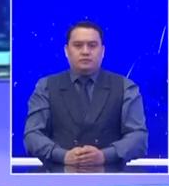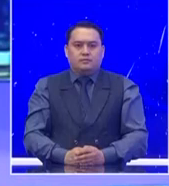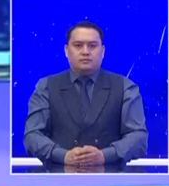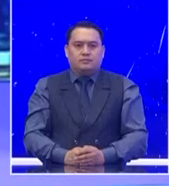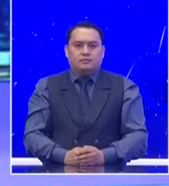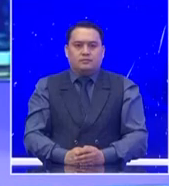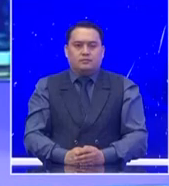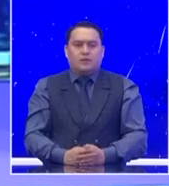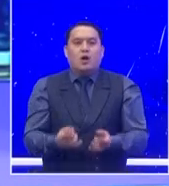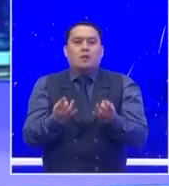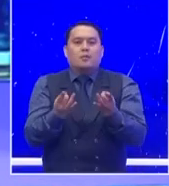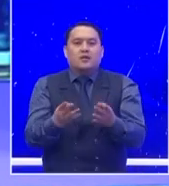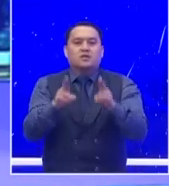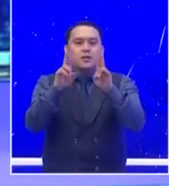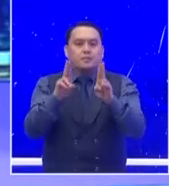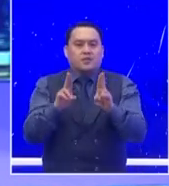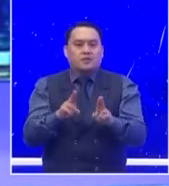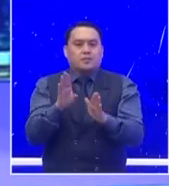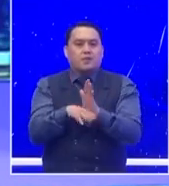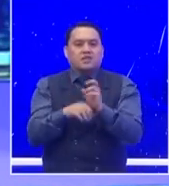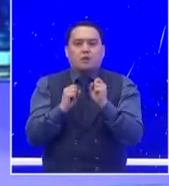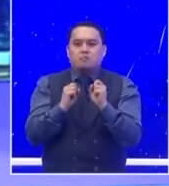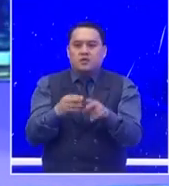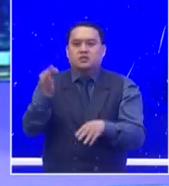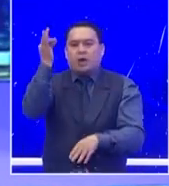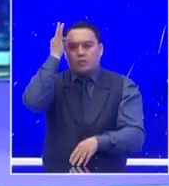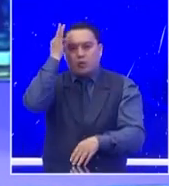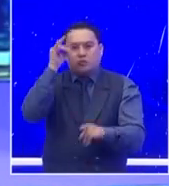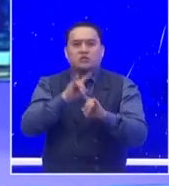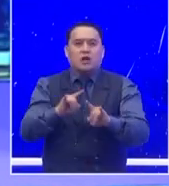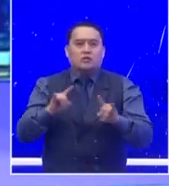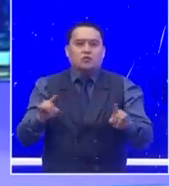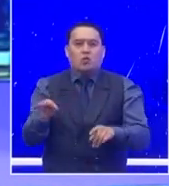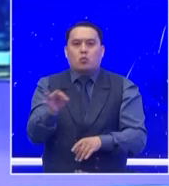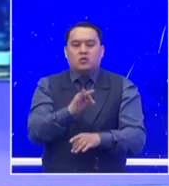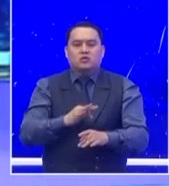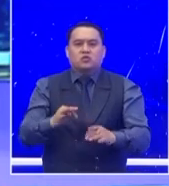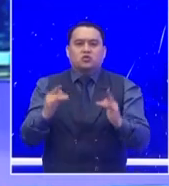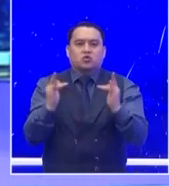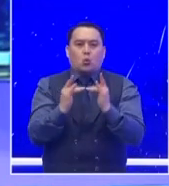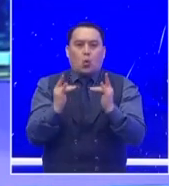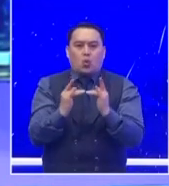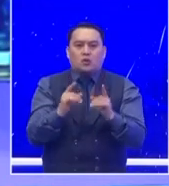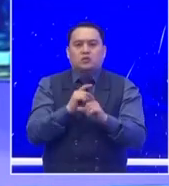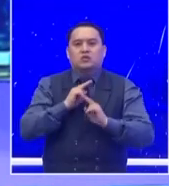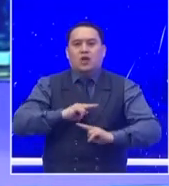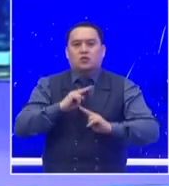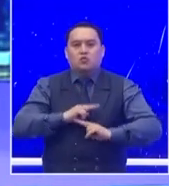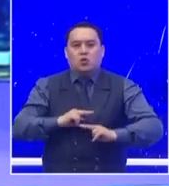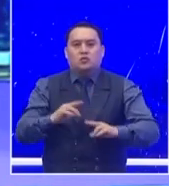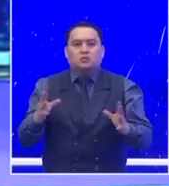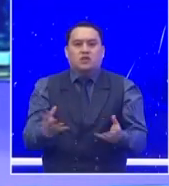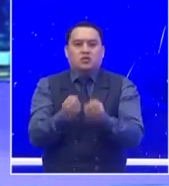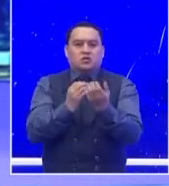Спички детям не игрушка. Элементарные правила безопасности напомнили учащимся Сарканской областной вспомогательной школы-интерната сотрудники отдела по